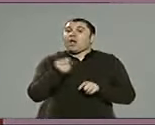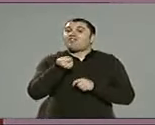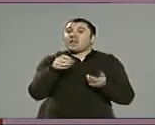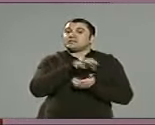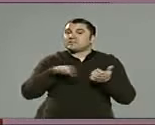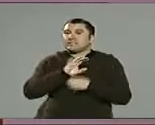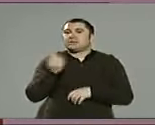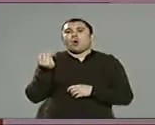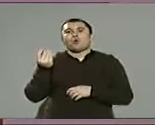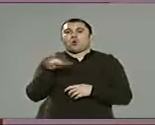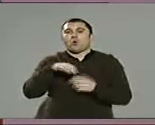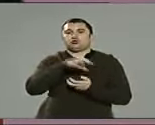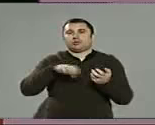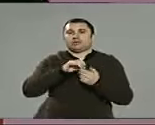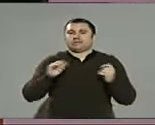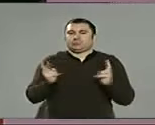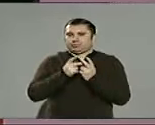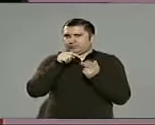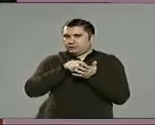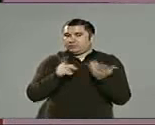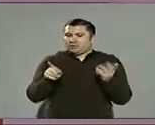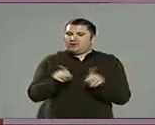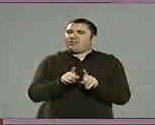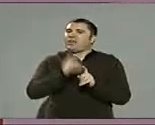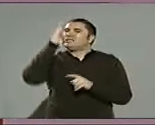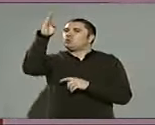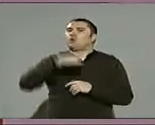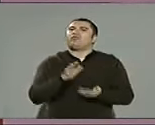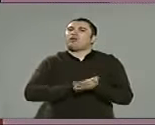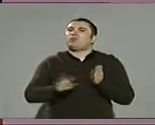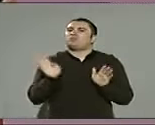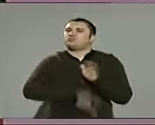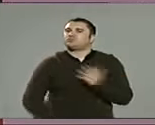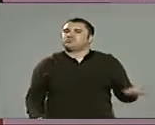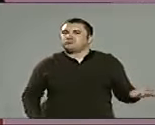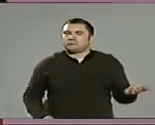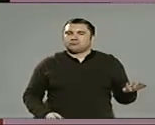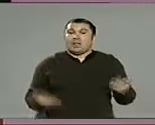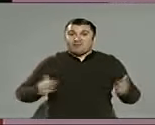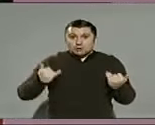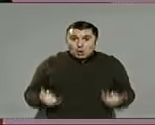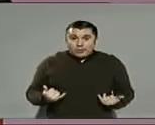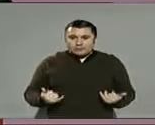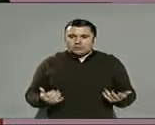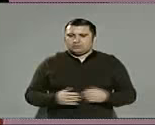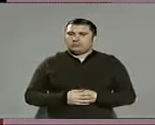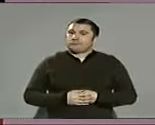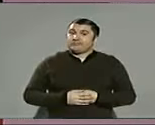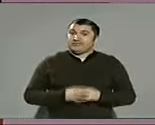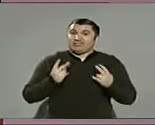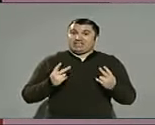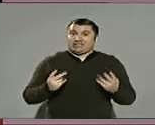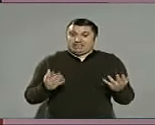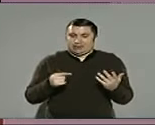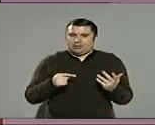ökologische Krise haben nämlich etwas gemeinsam. Die Geringschätzung der Zukunft, liebe Genossinnen und Genossen. Alles, was heute ist, das scheint seinen Preis zu